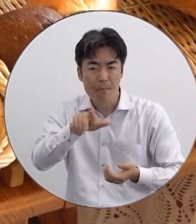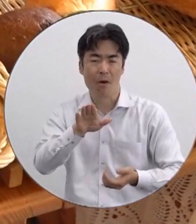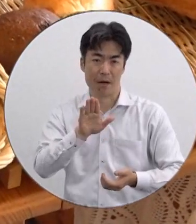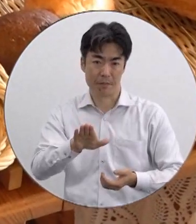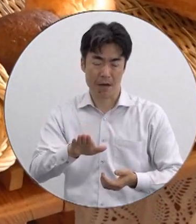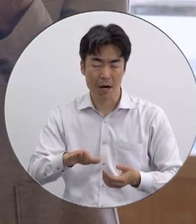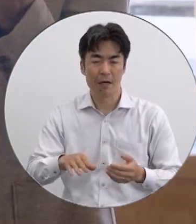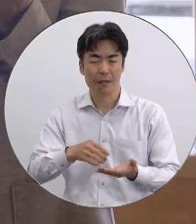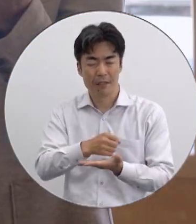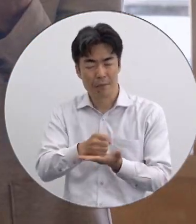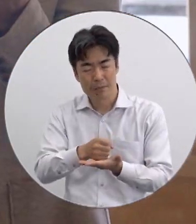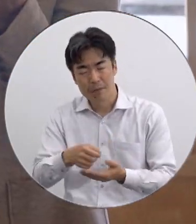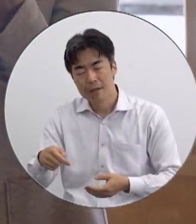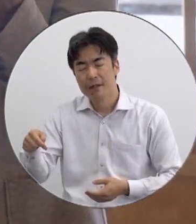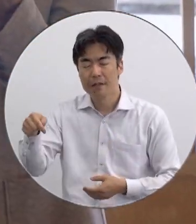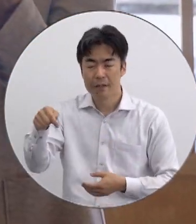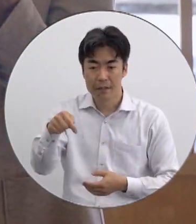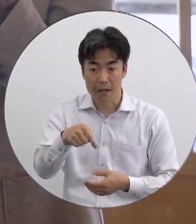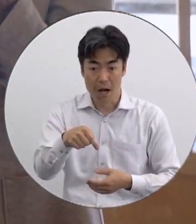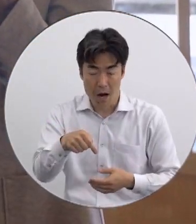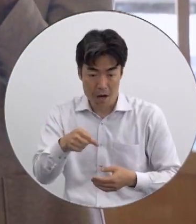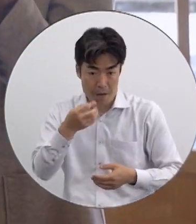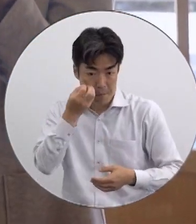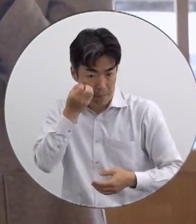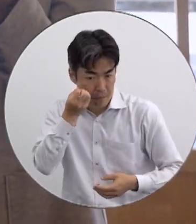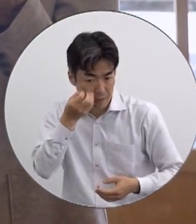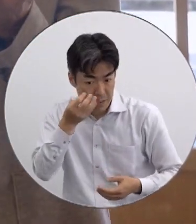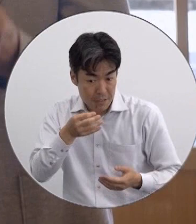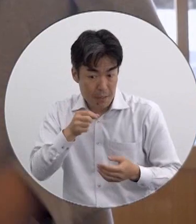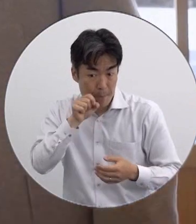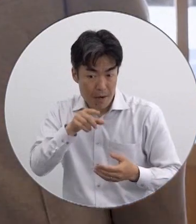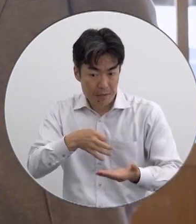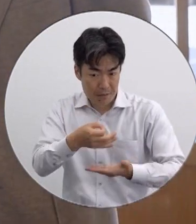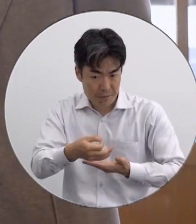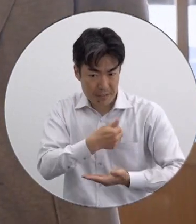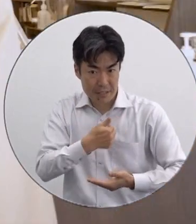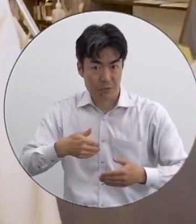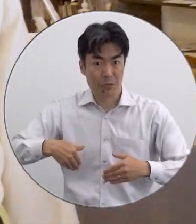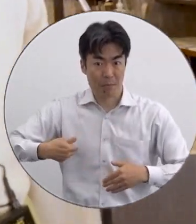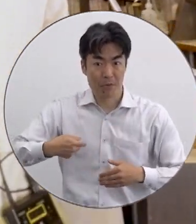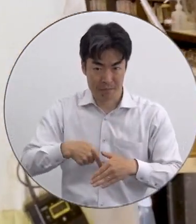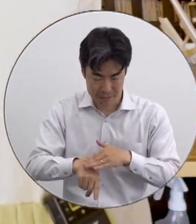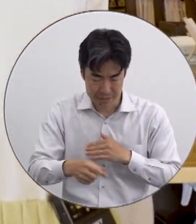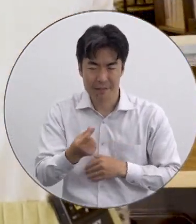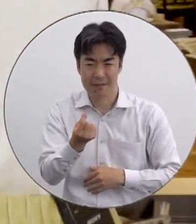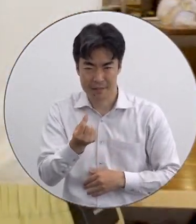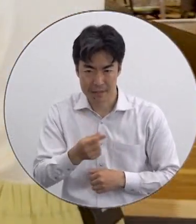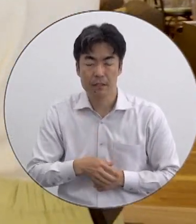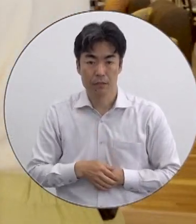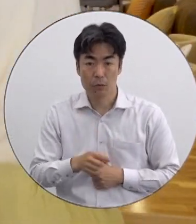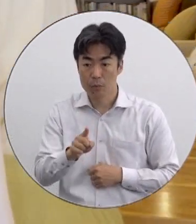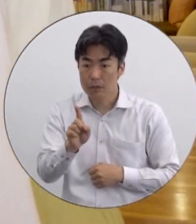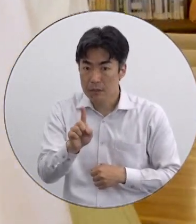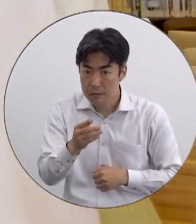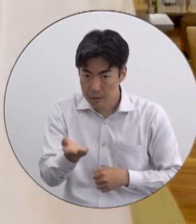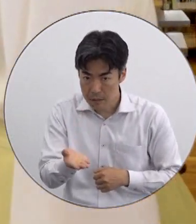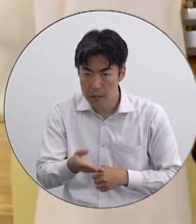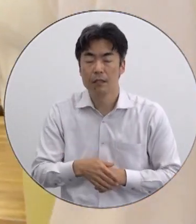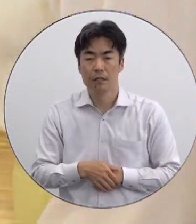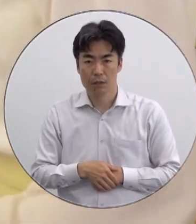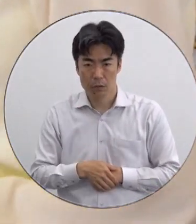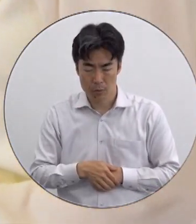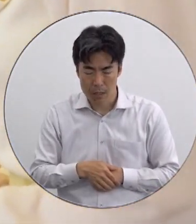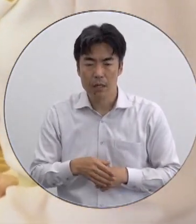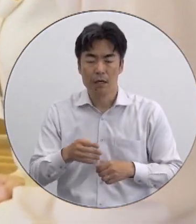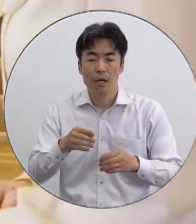。 すごい、じゃあちょっとレアなパンをいただけるかもしれない。 そうです。はい、 あ、伊橋さん、はい、こちらは何ですか？